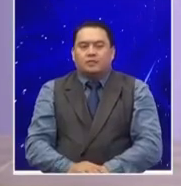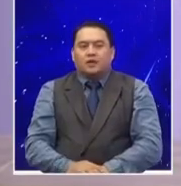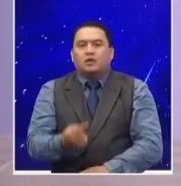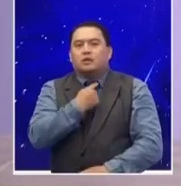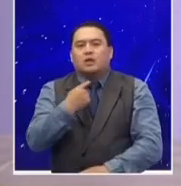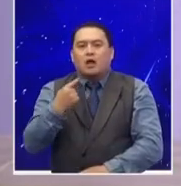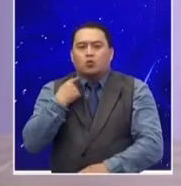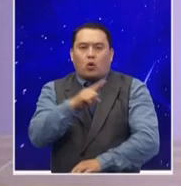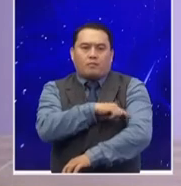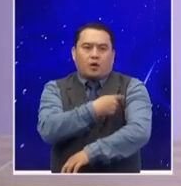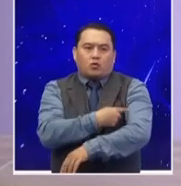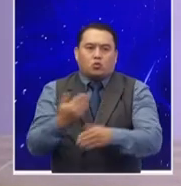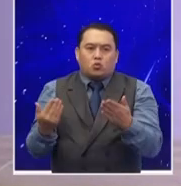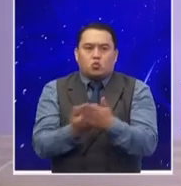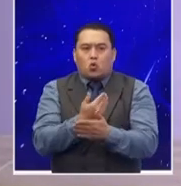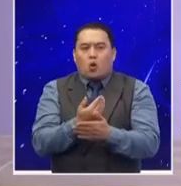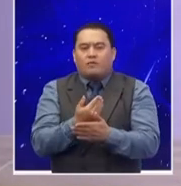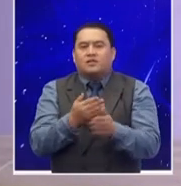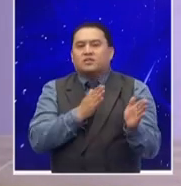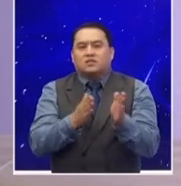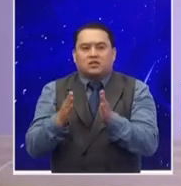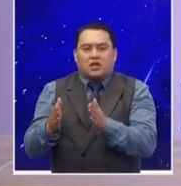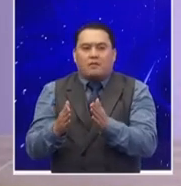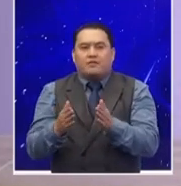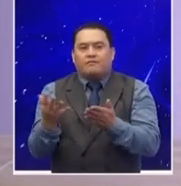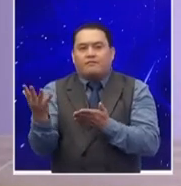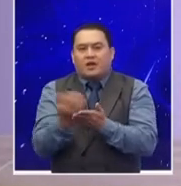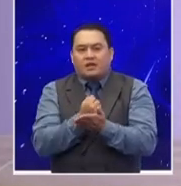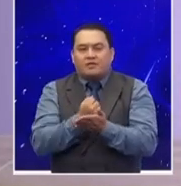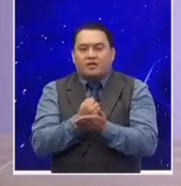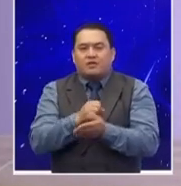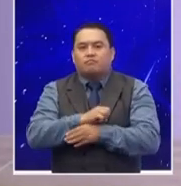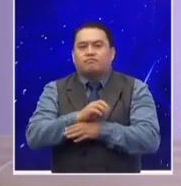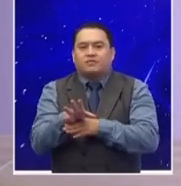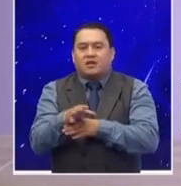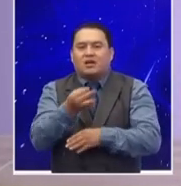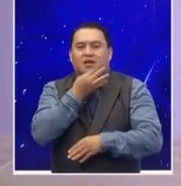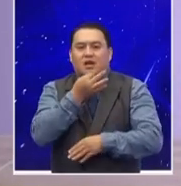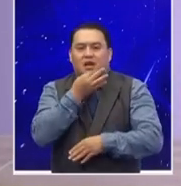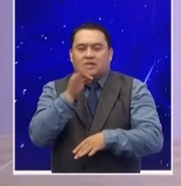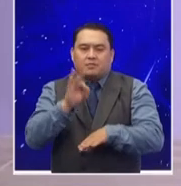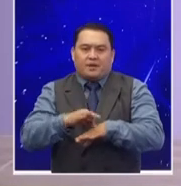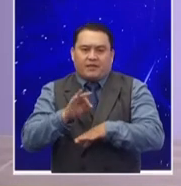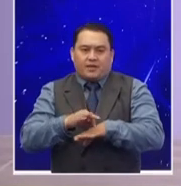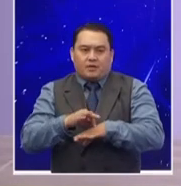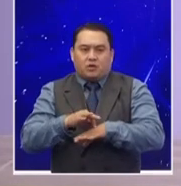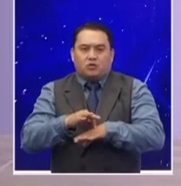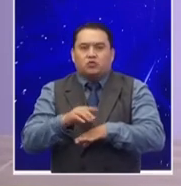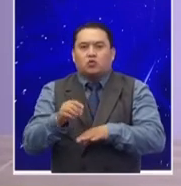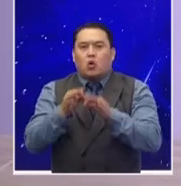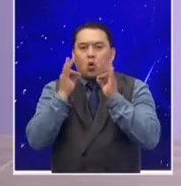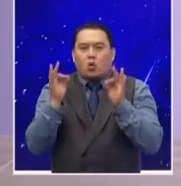многопрофильной больнице внедрена новая цифровая система для определения коронавирусной пневмонии на ранней стадии. Учитывая